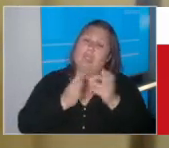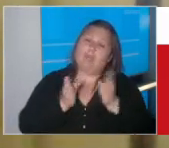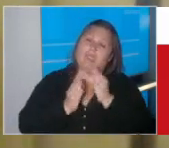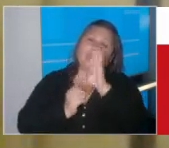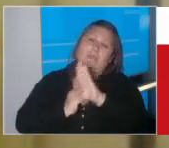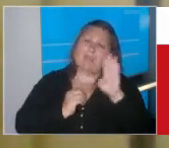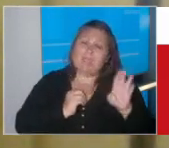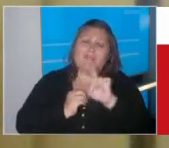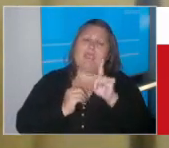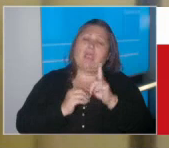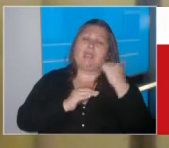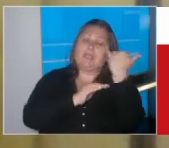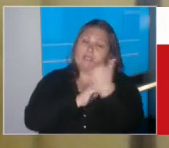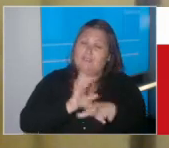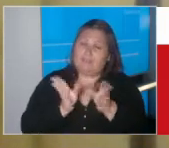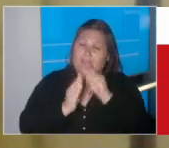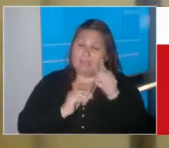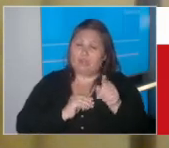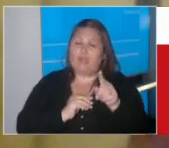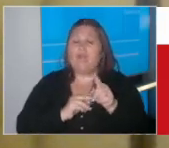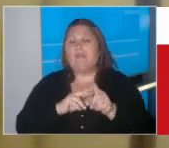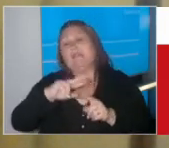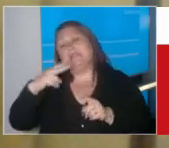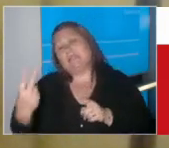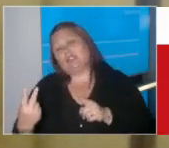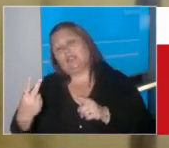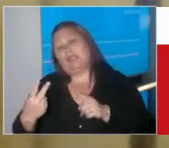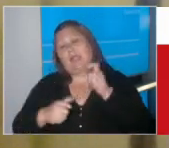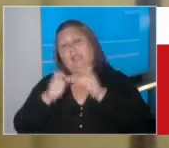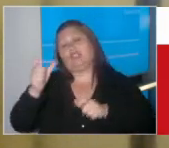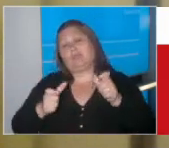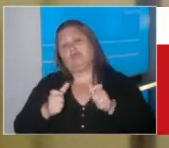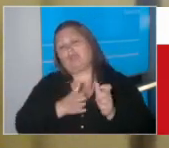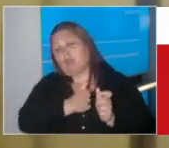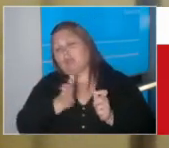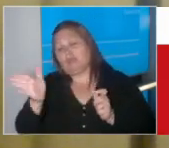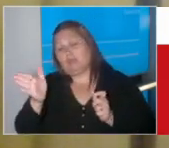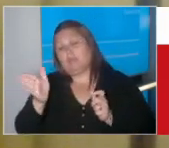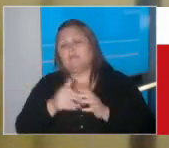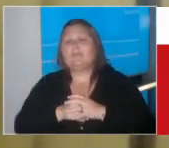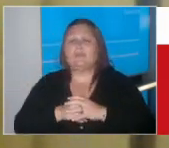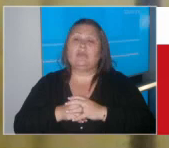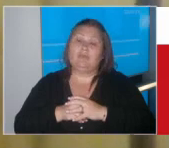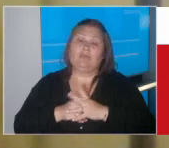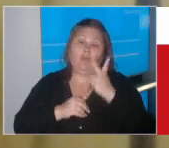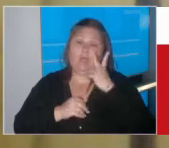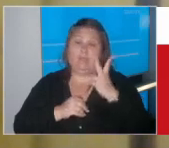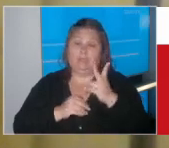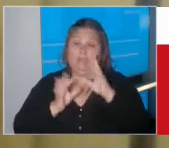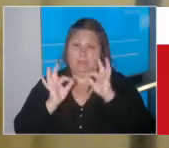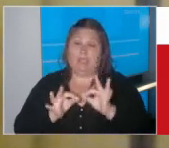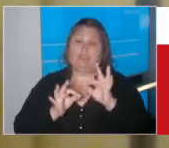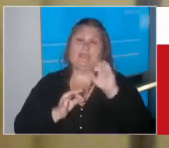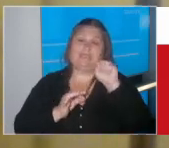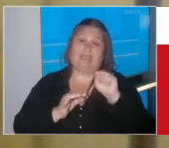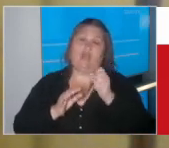מוכן ללכת איתו עד הסוף. לצד השני, לאנשים שחצו את הרוביקון, ואת רואה לי גם בסקרים, שר לא עובר את אחוז